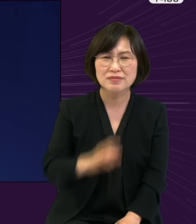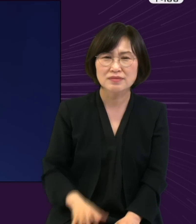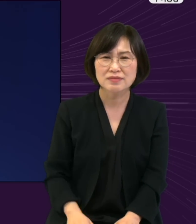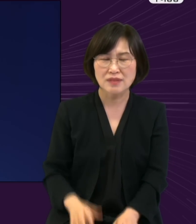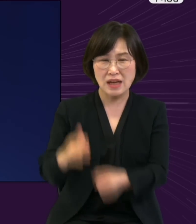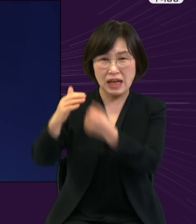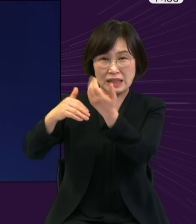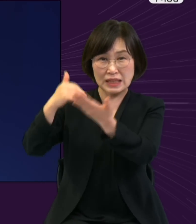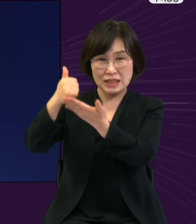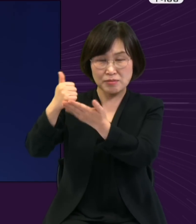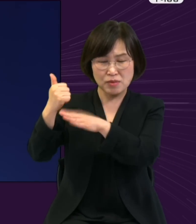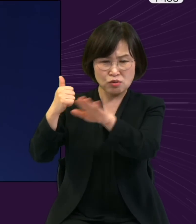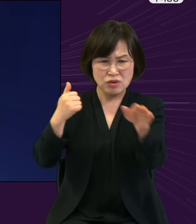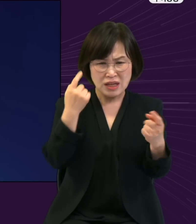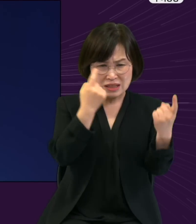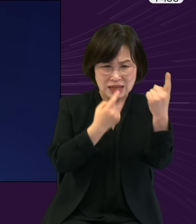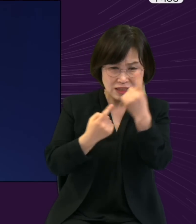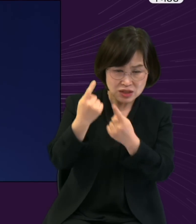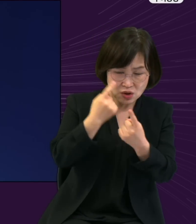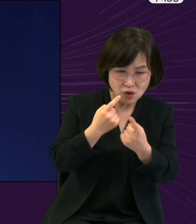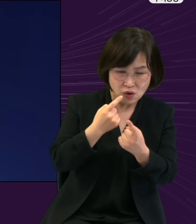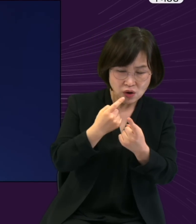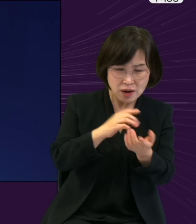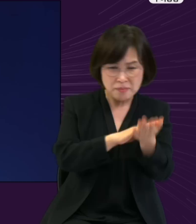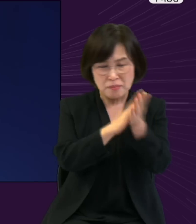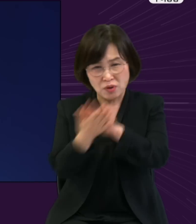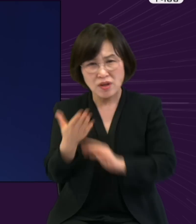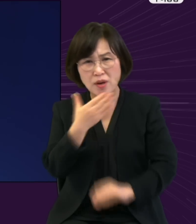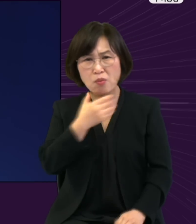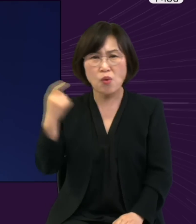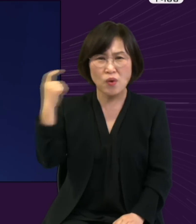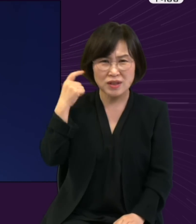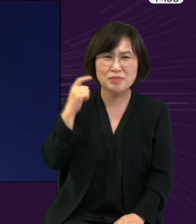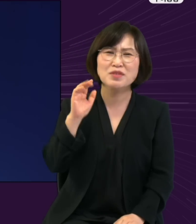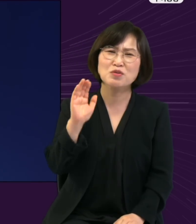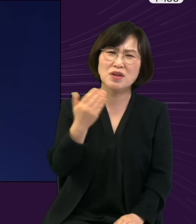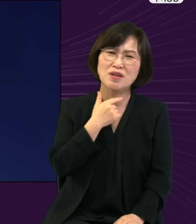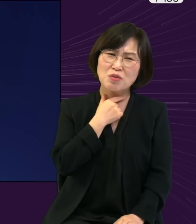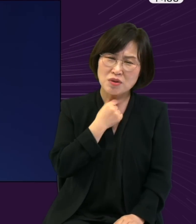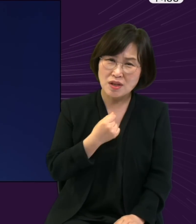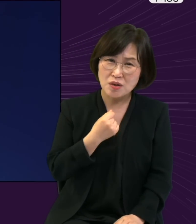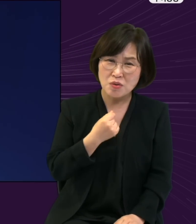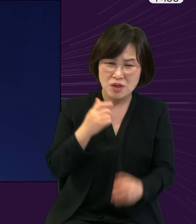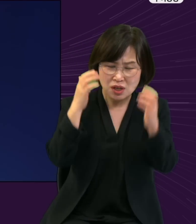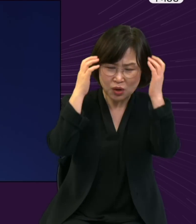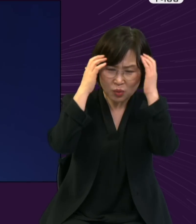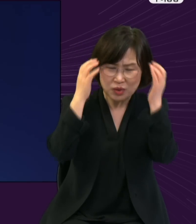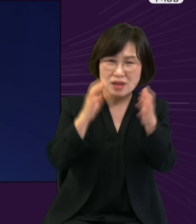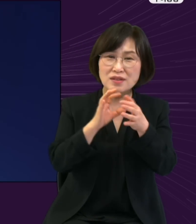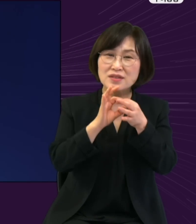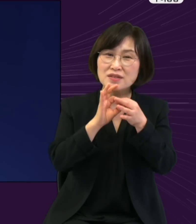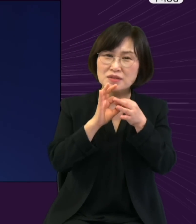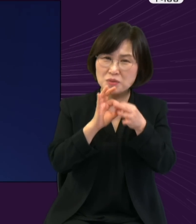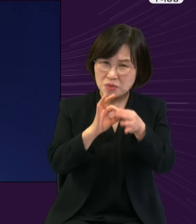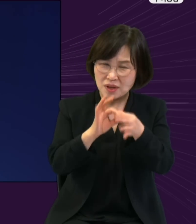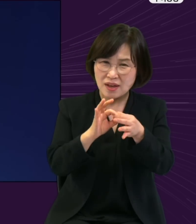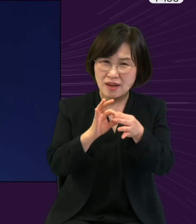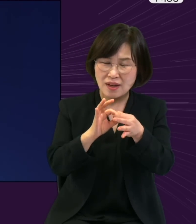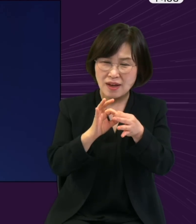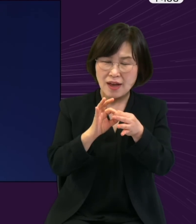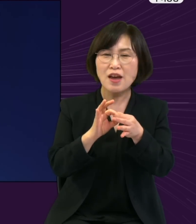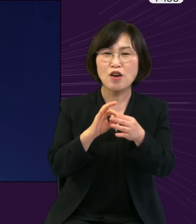하나님은 우리의 상처가 복음의 흔적이 되기를 원하시고, 반드시 이 고난을 통해서 우리가